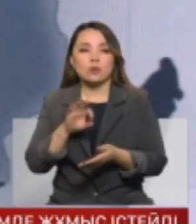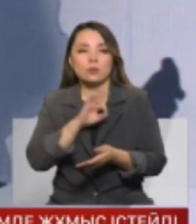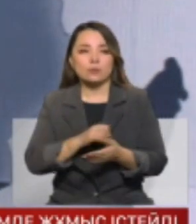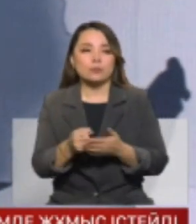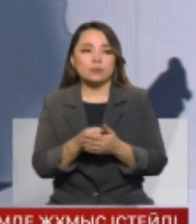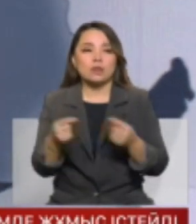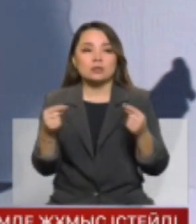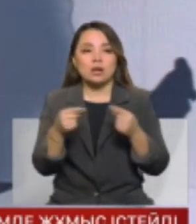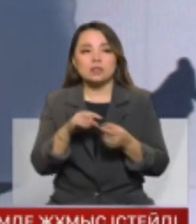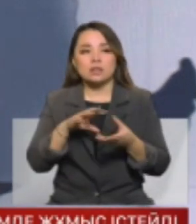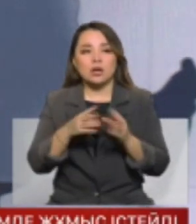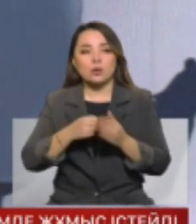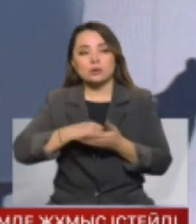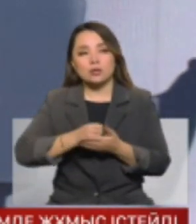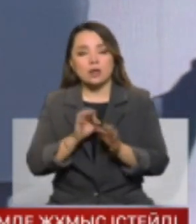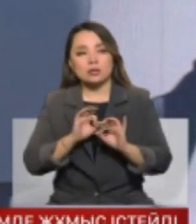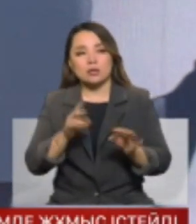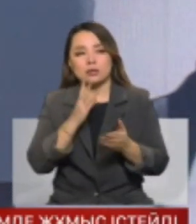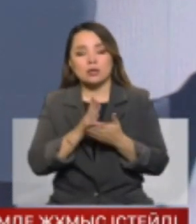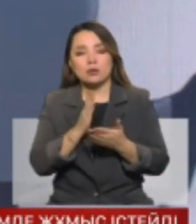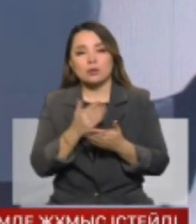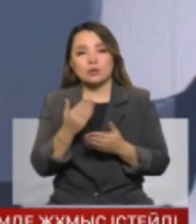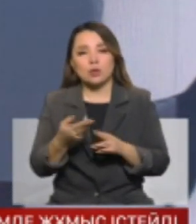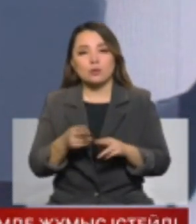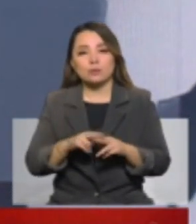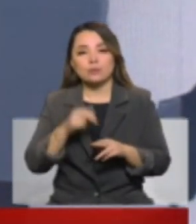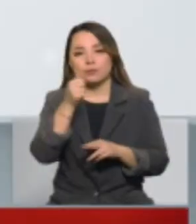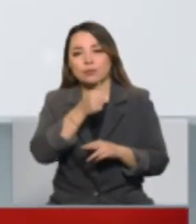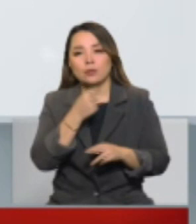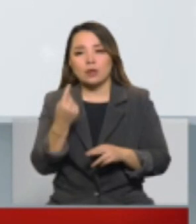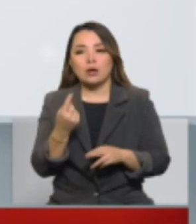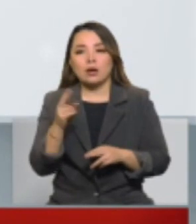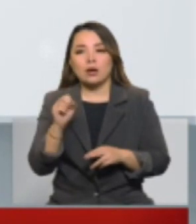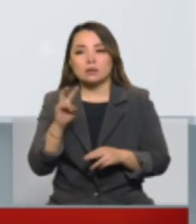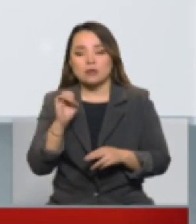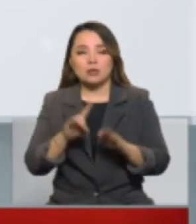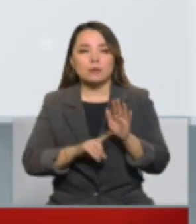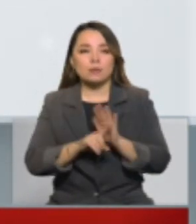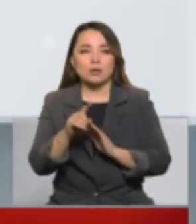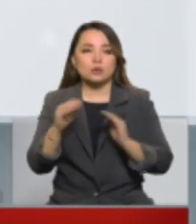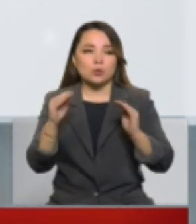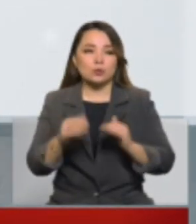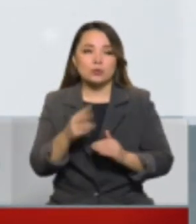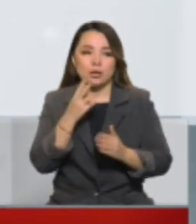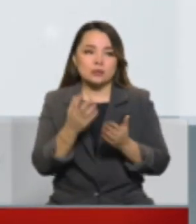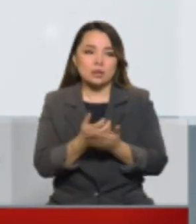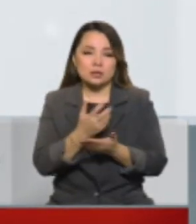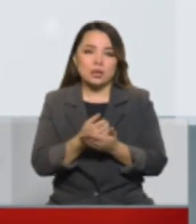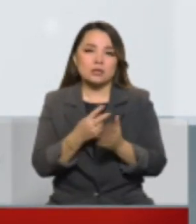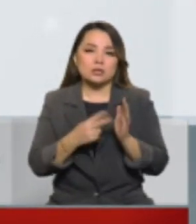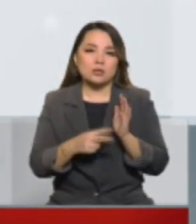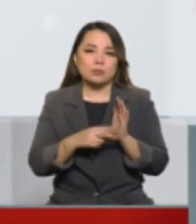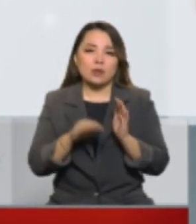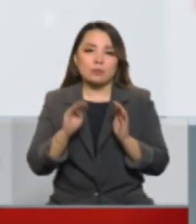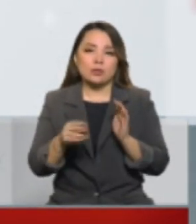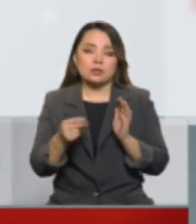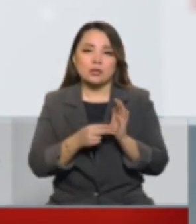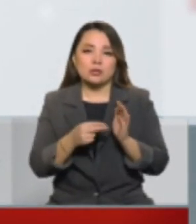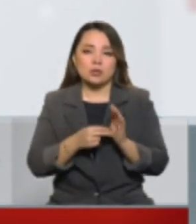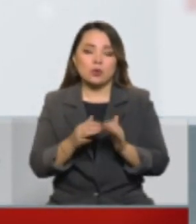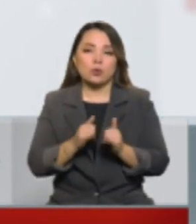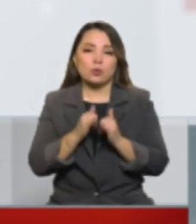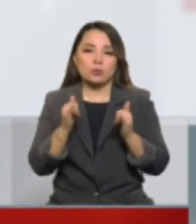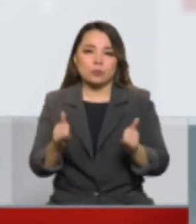жеткізген нақты нәтижелерді атап өтті. Биыл 1 қаңтардан бастап ең төменгі жалақы мөлшері 70 мың теңгеге дейін